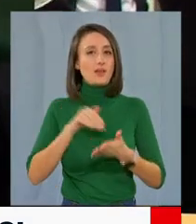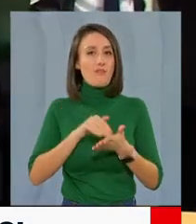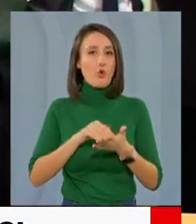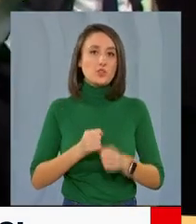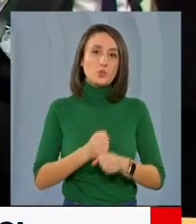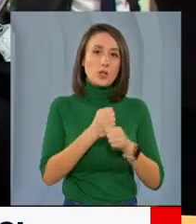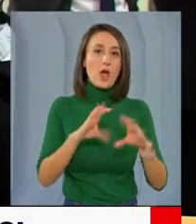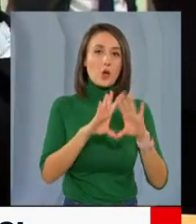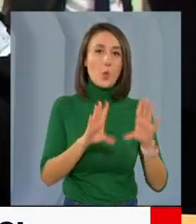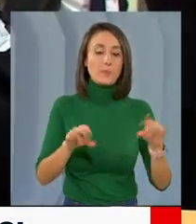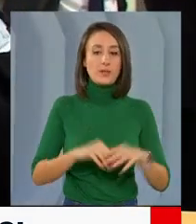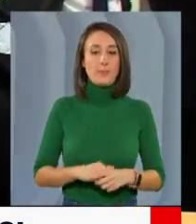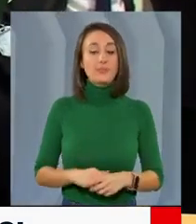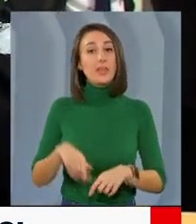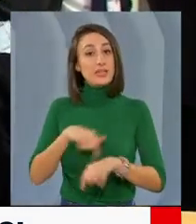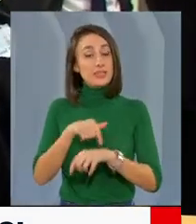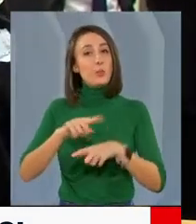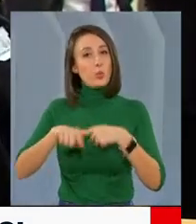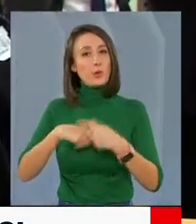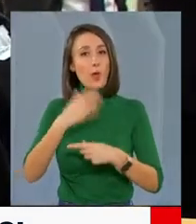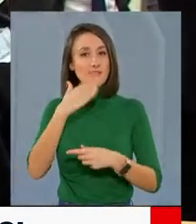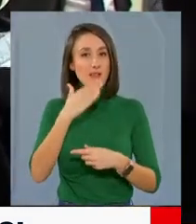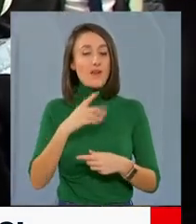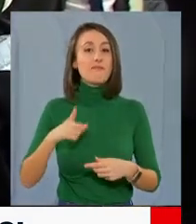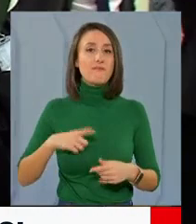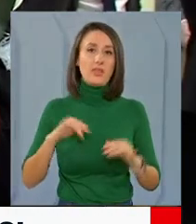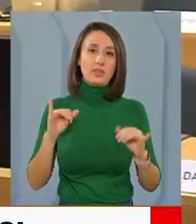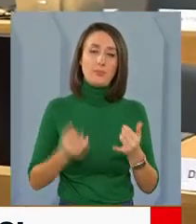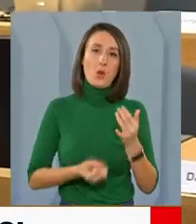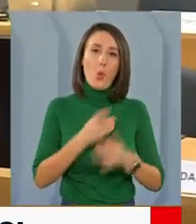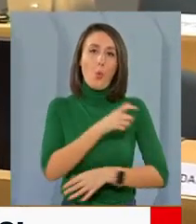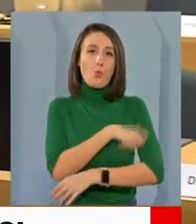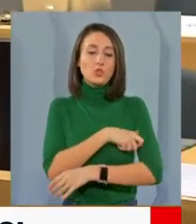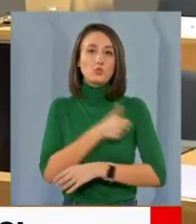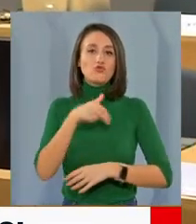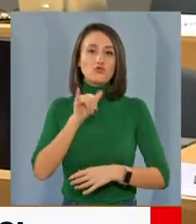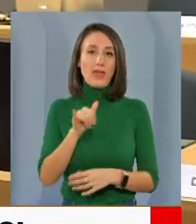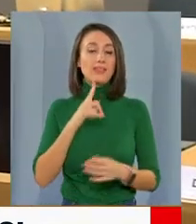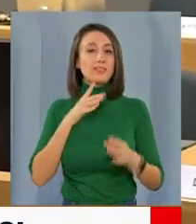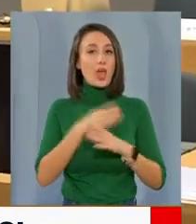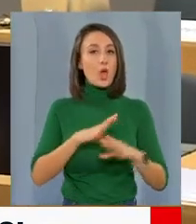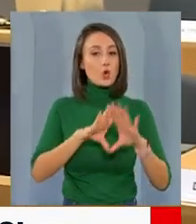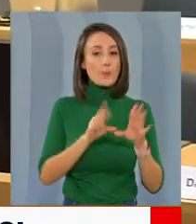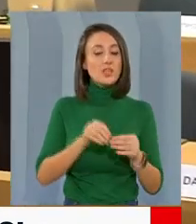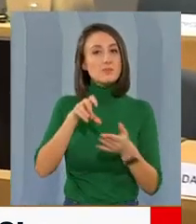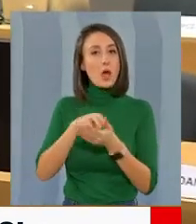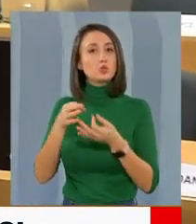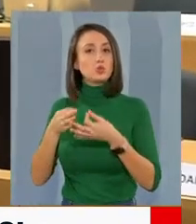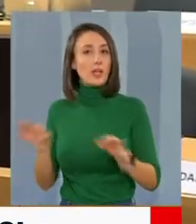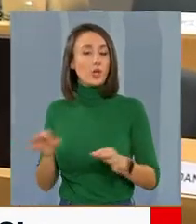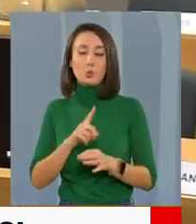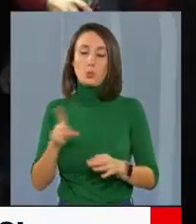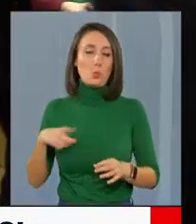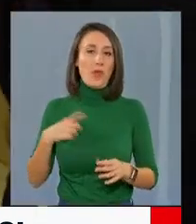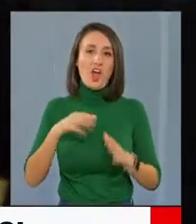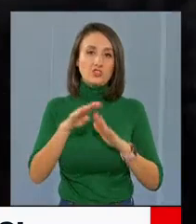de susținerea românilor. Pe parcursul următoarelor zile va avea loc un nou Consiliu Jai, însă intrarea României în spațiul Schengen nu s-ar